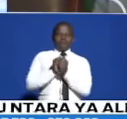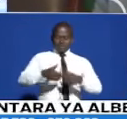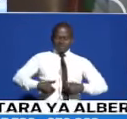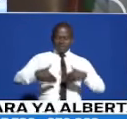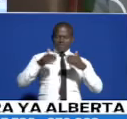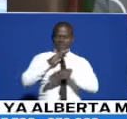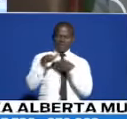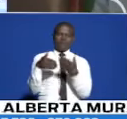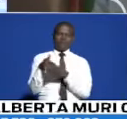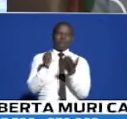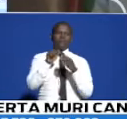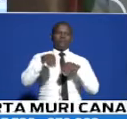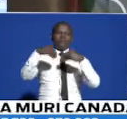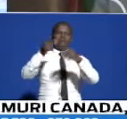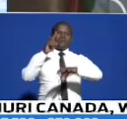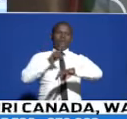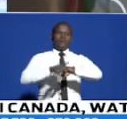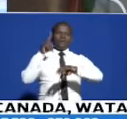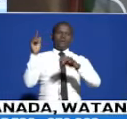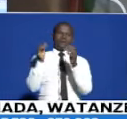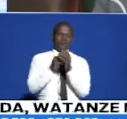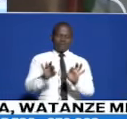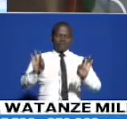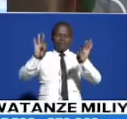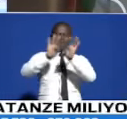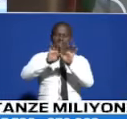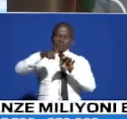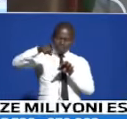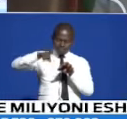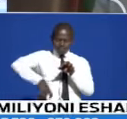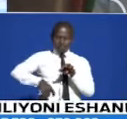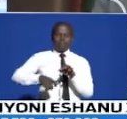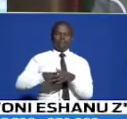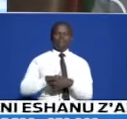n'urubyiruko bahabwa umwanya ndetse n'agaciro bakwiye.